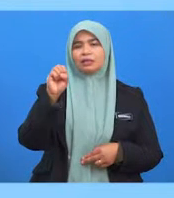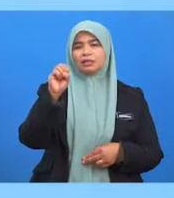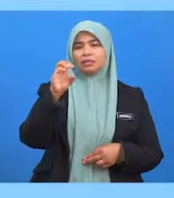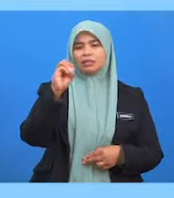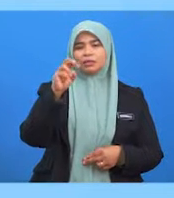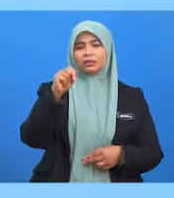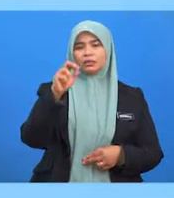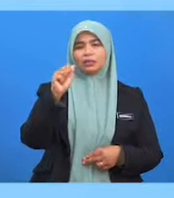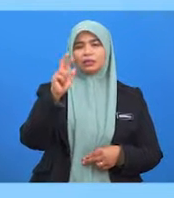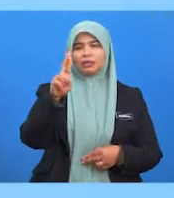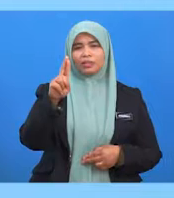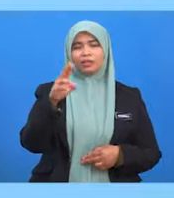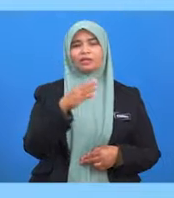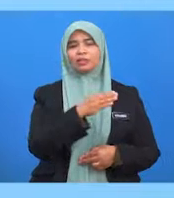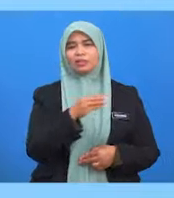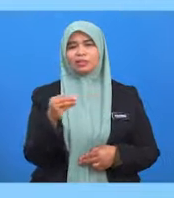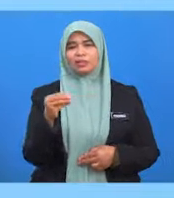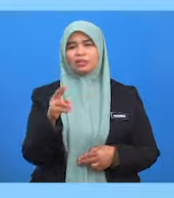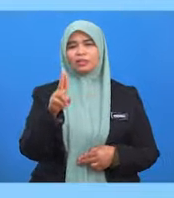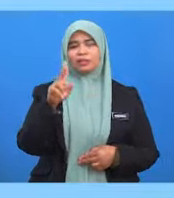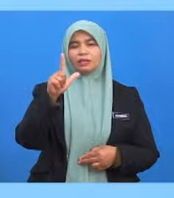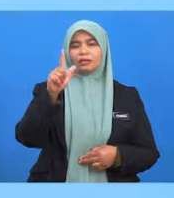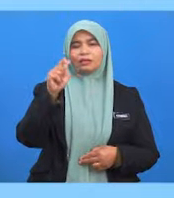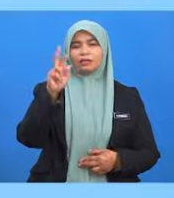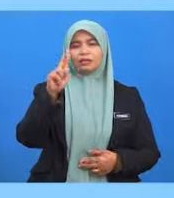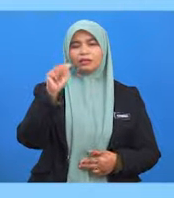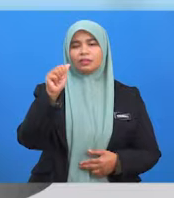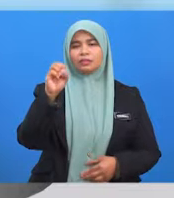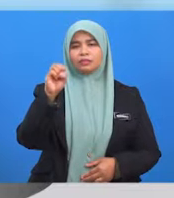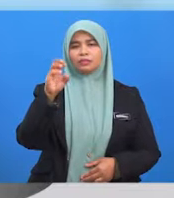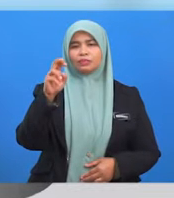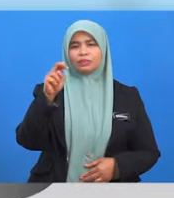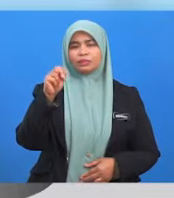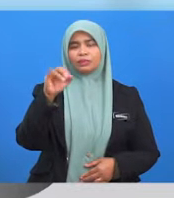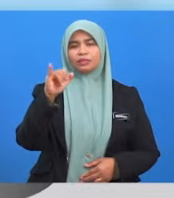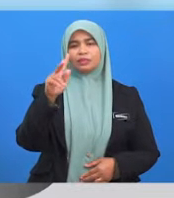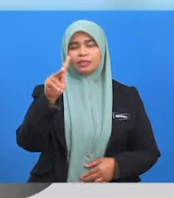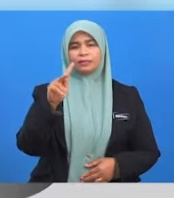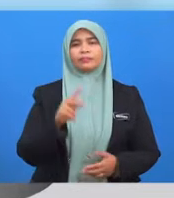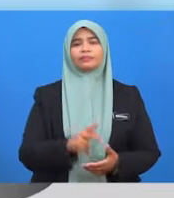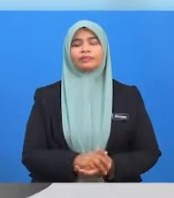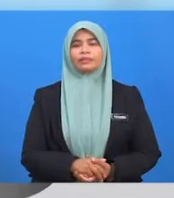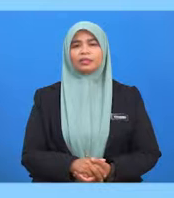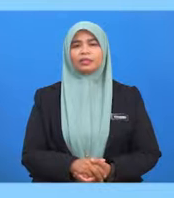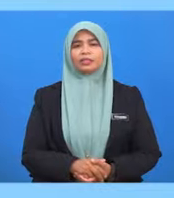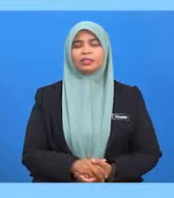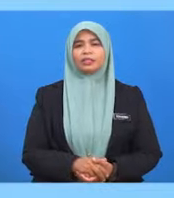fenomena sonar dan fenomena ultrasonik. Soalan yang